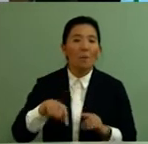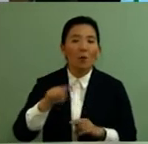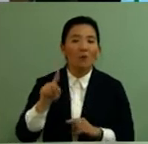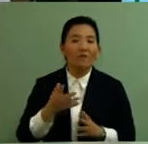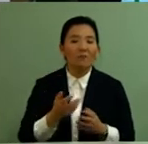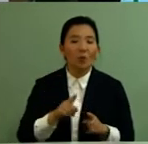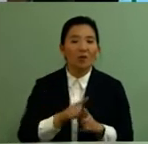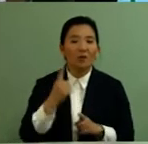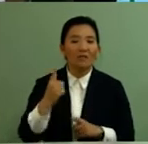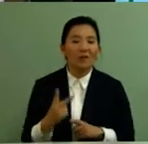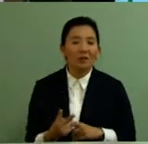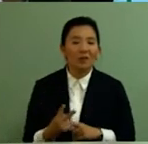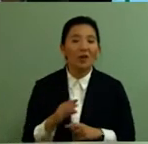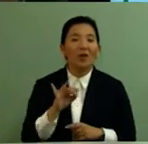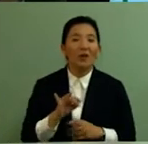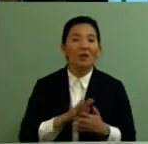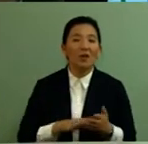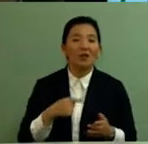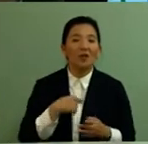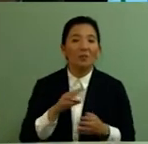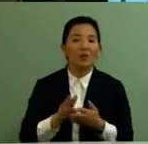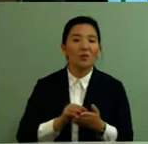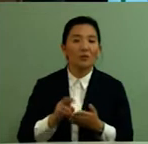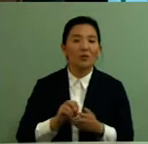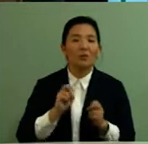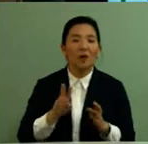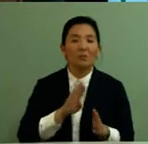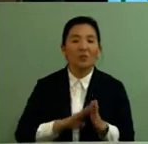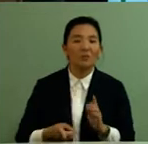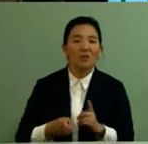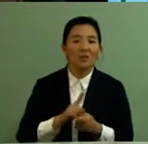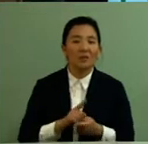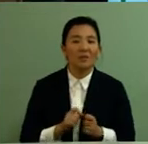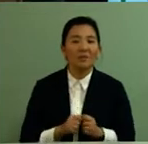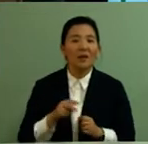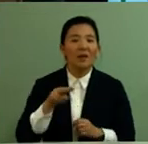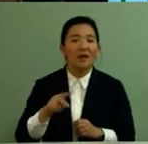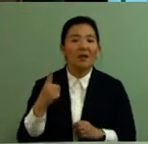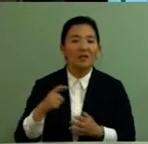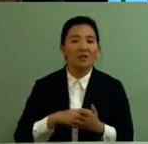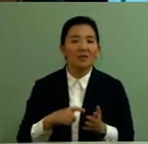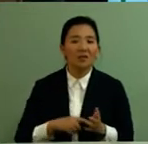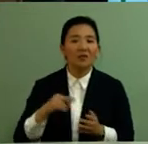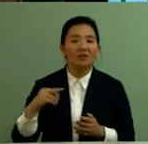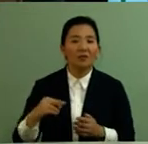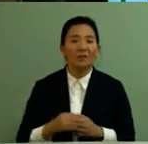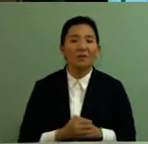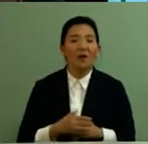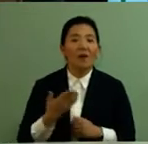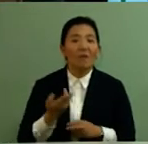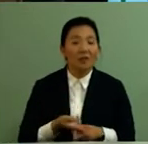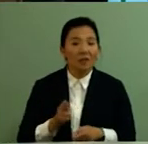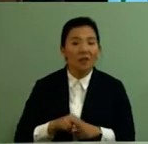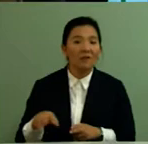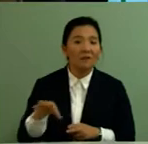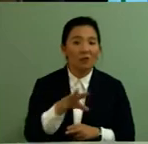выходит как 1/2. И дальше я переписываю как без изменения. L1 разделить на g. Вот это